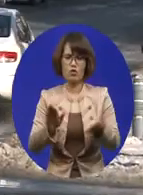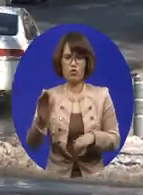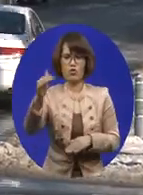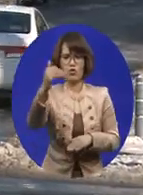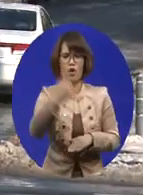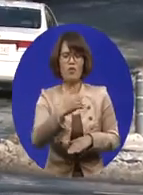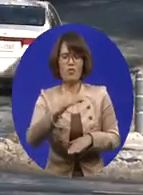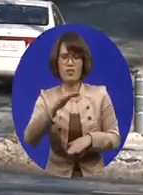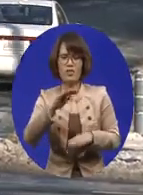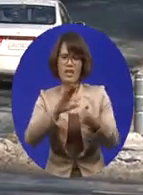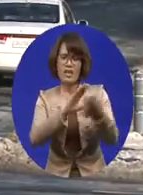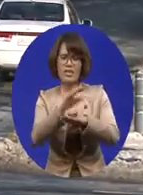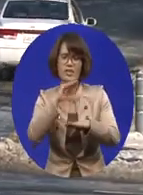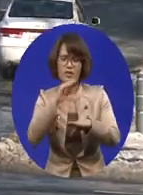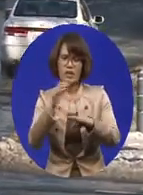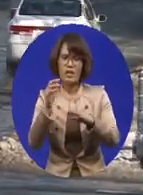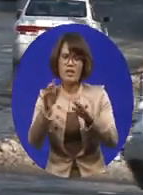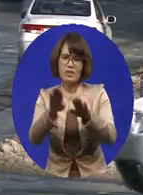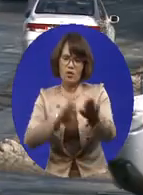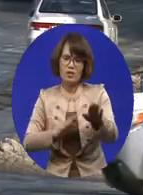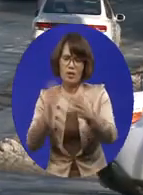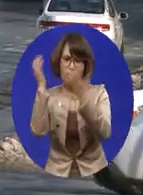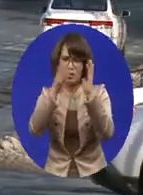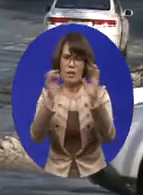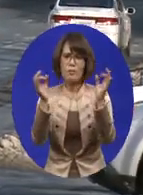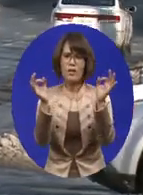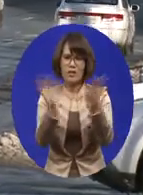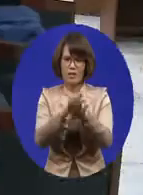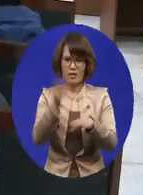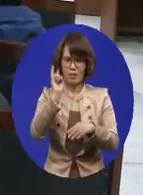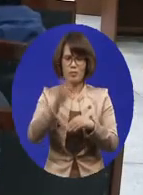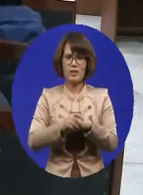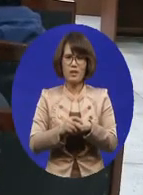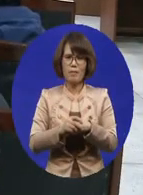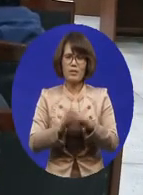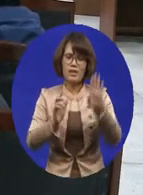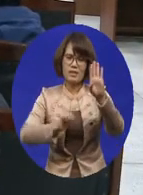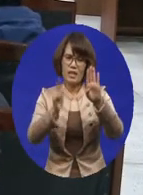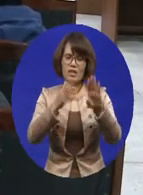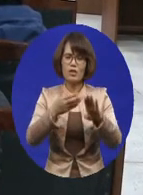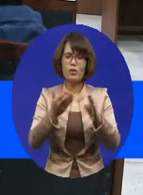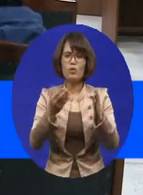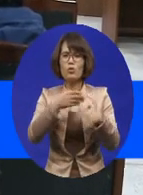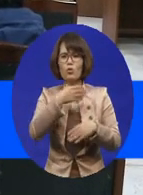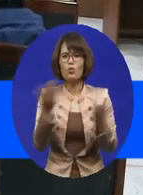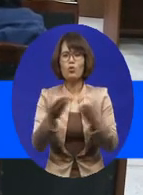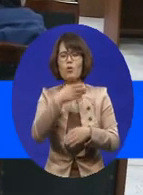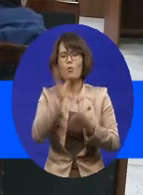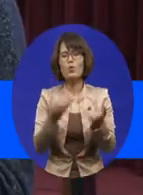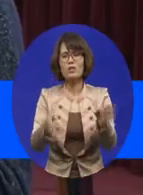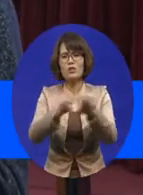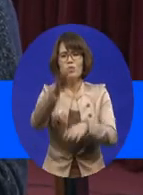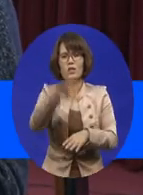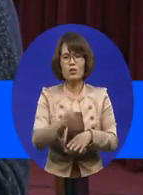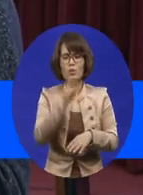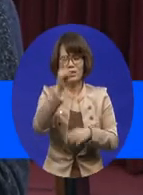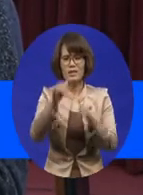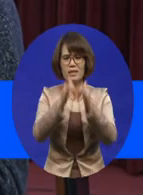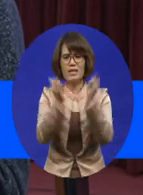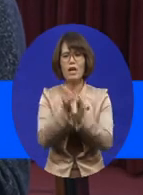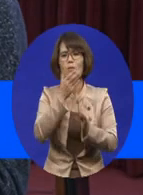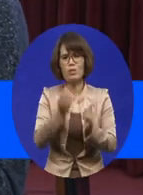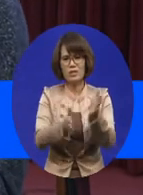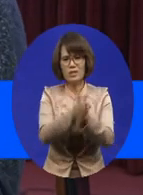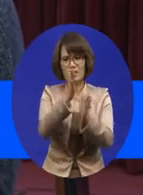대기 차량으로 인한 정체와 혼잡을 개선할 방침입니다. 4일 노동복지회관 강당에서 용인시